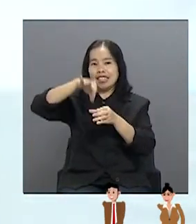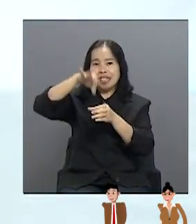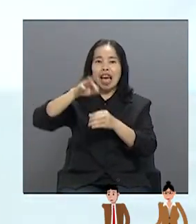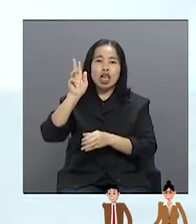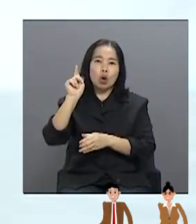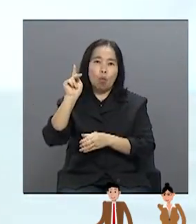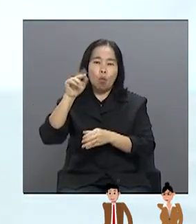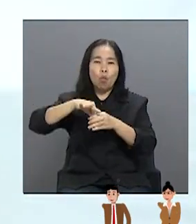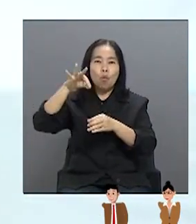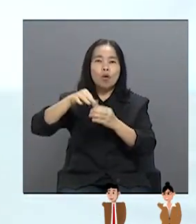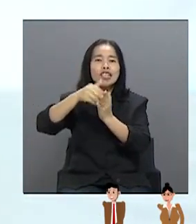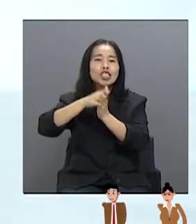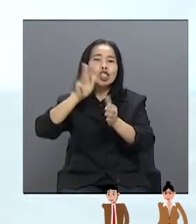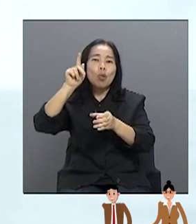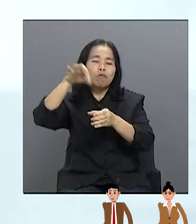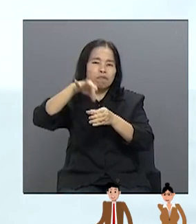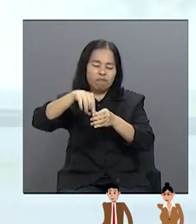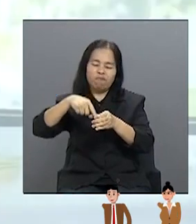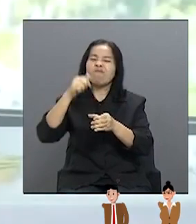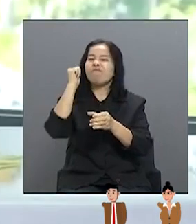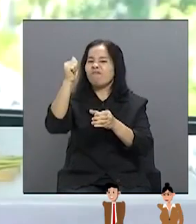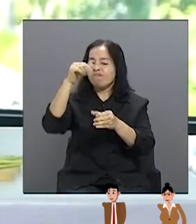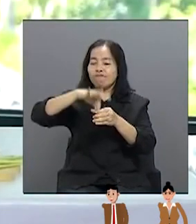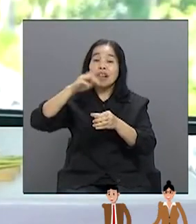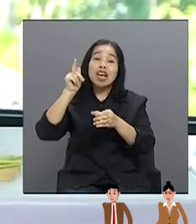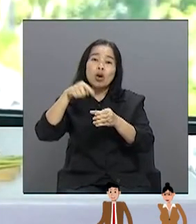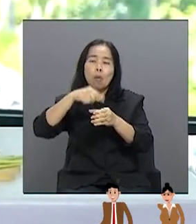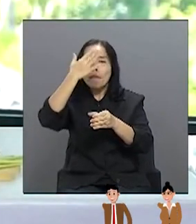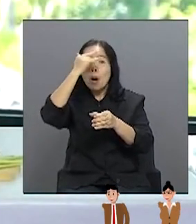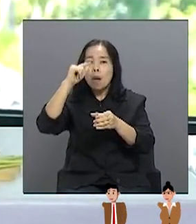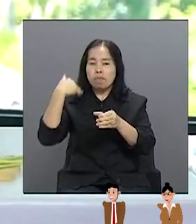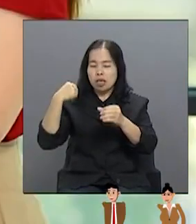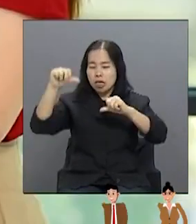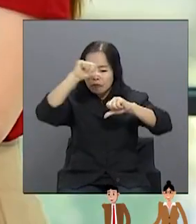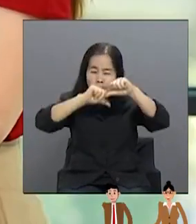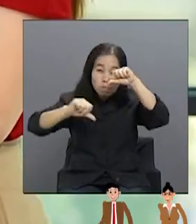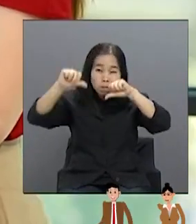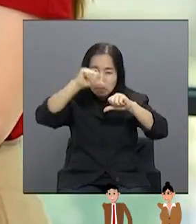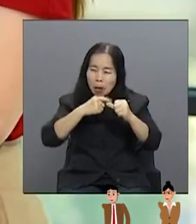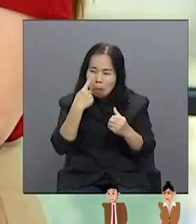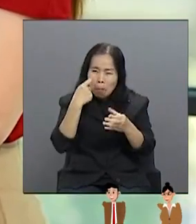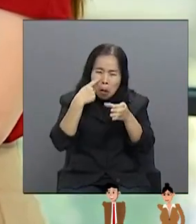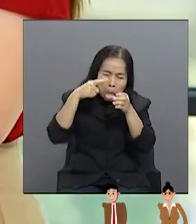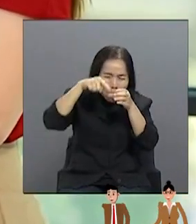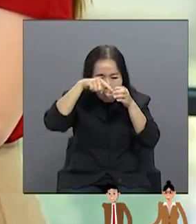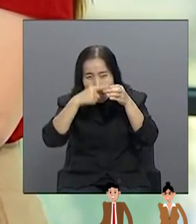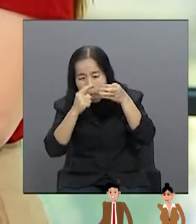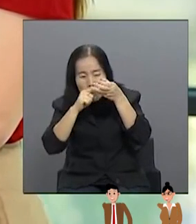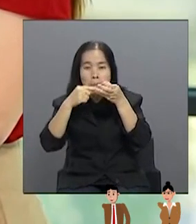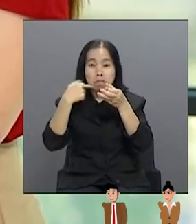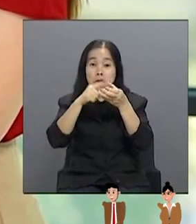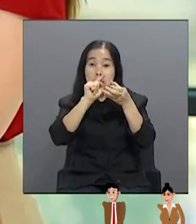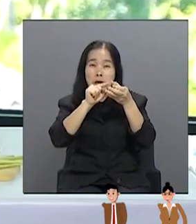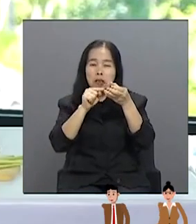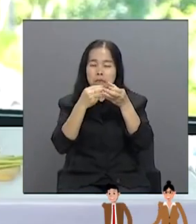นี่ยมีสารออกฤทธิ์หลักเลยนะครับที่ชื่อว่าแคติชินเจ้าแคติชินเนี่ยหรือ EGCG เนี่ยมันมีคุณสมบัตินะครับช่วยเสริ